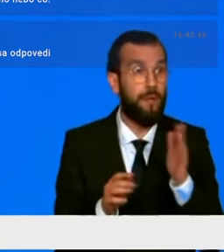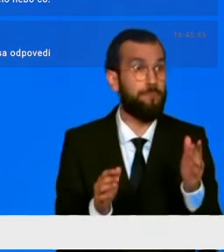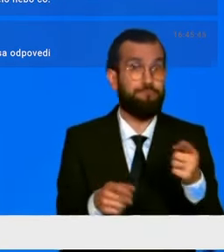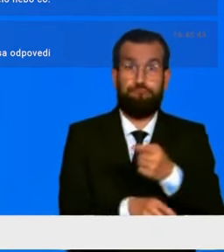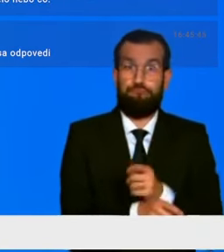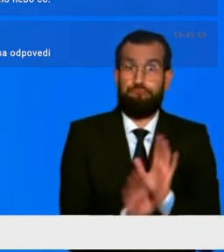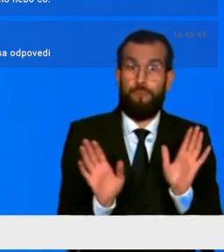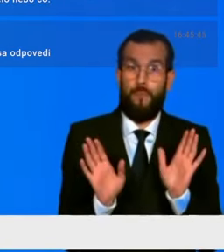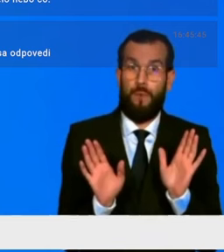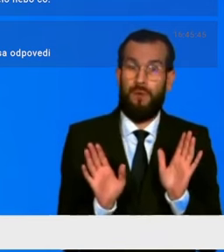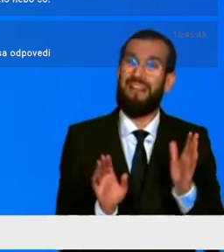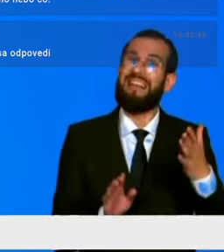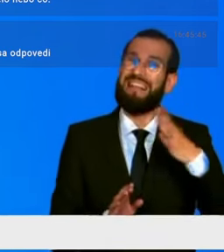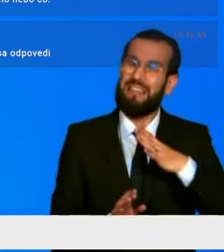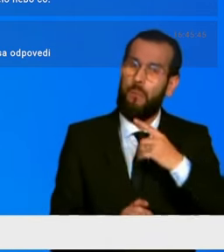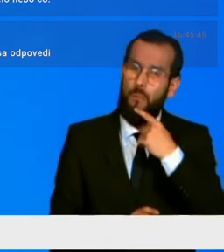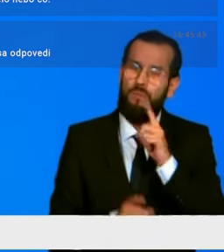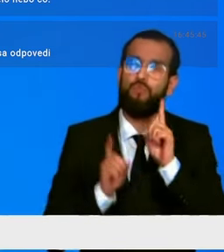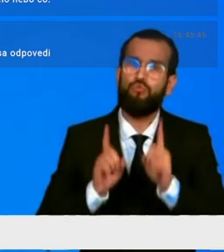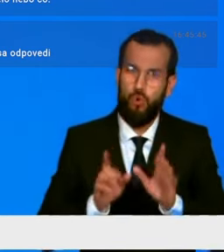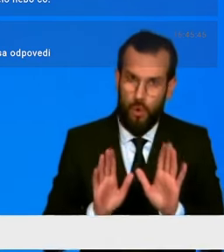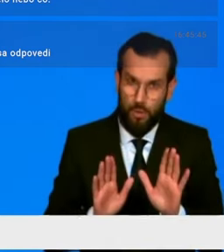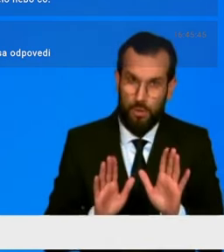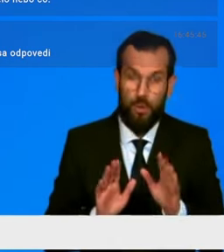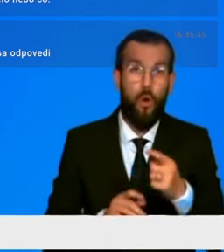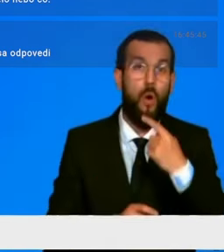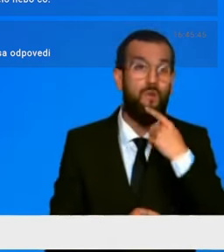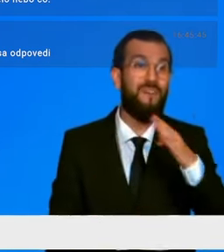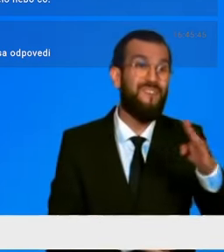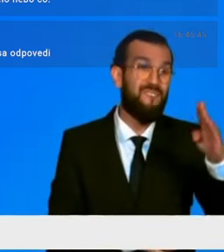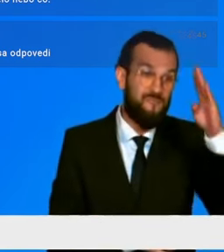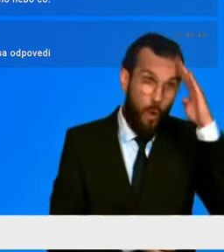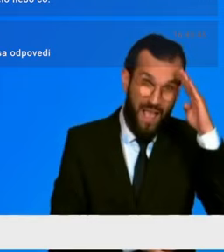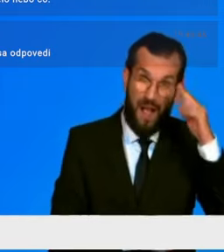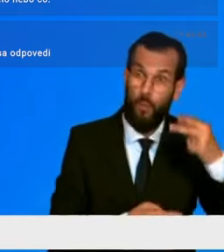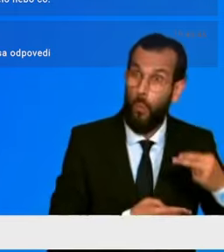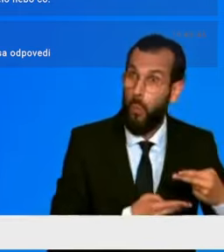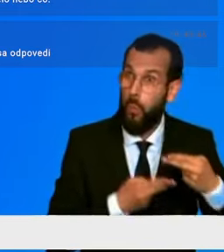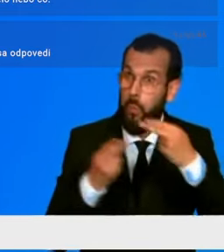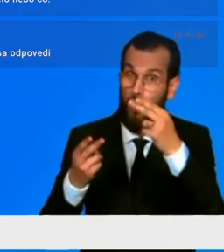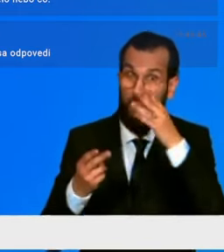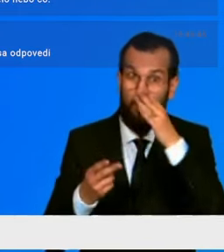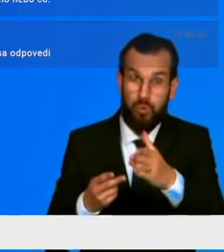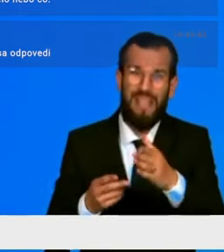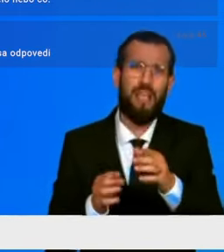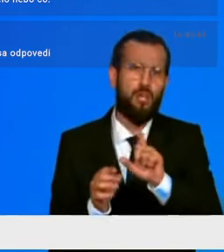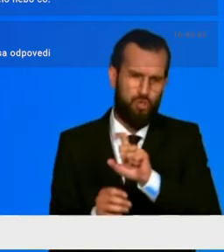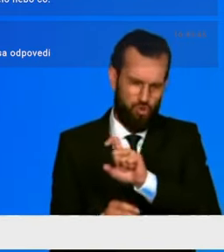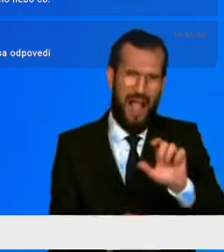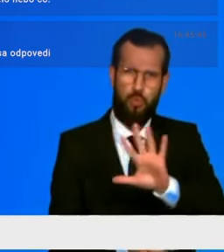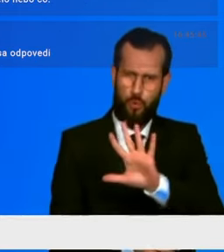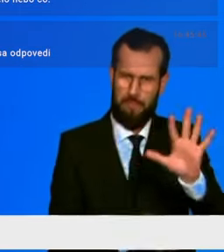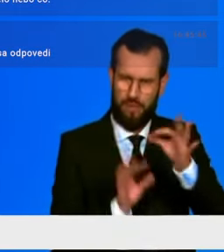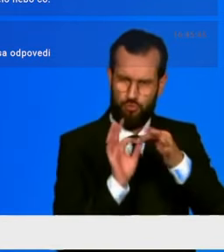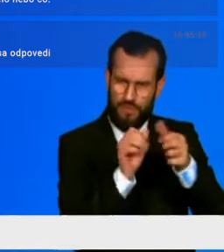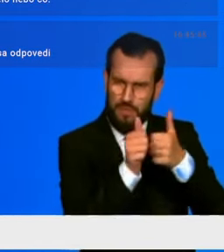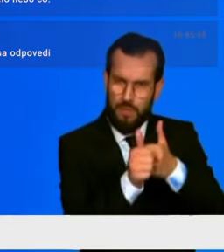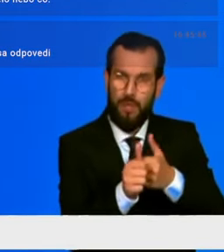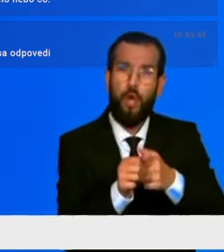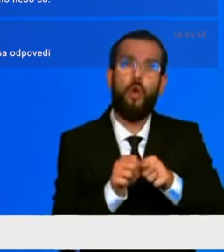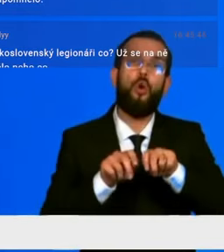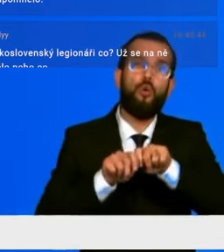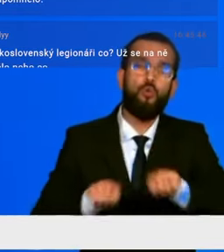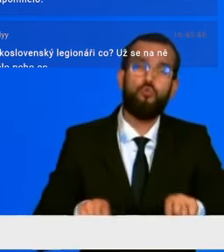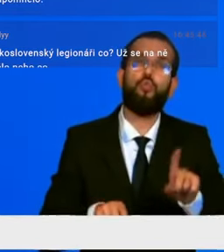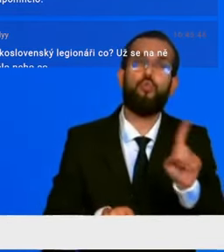pasažierom chcem ale povedať o tom či vojaci vyslaní budú aj pri článku pä rozhoduje vláda